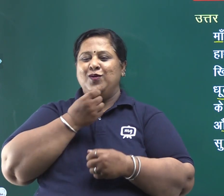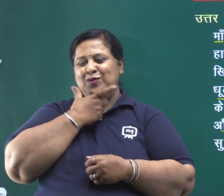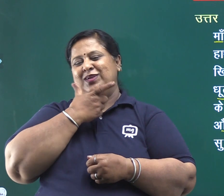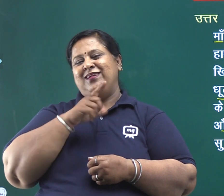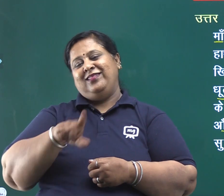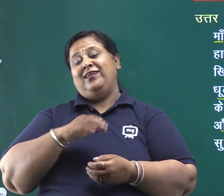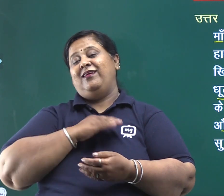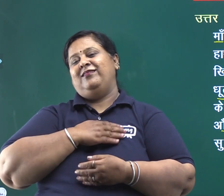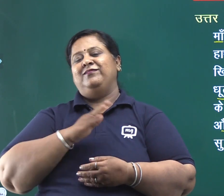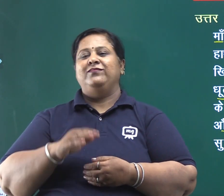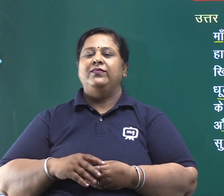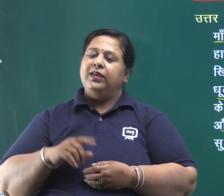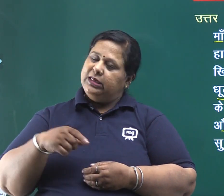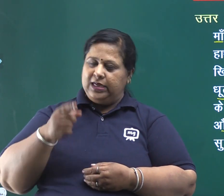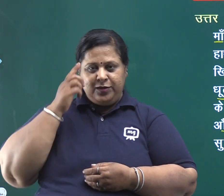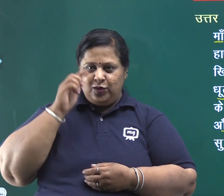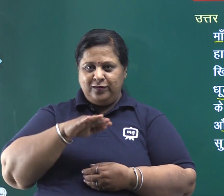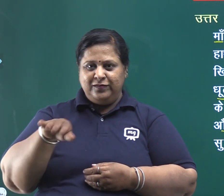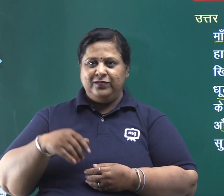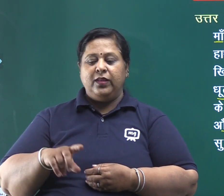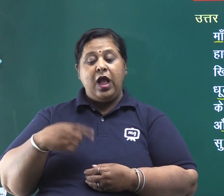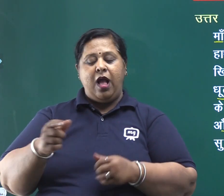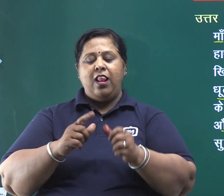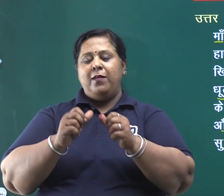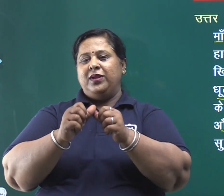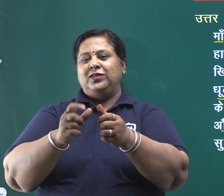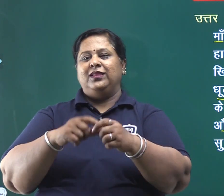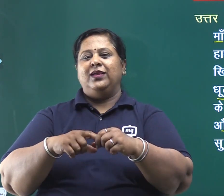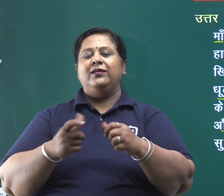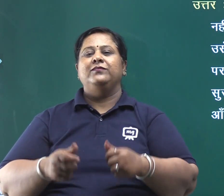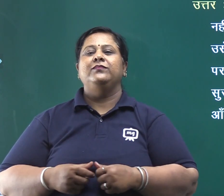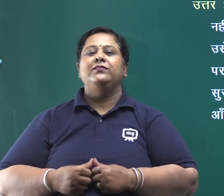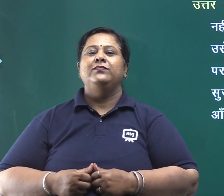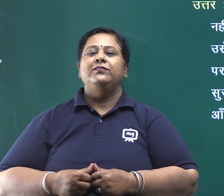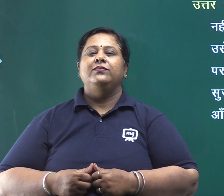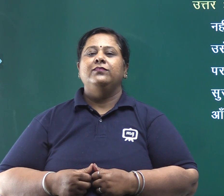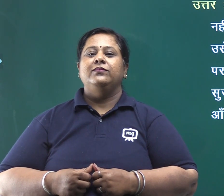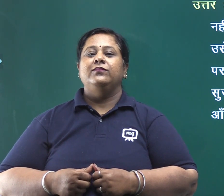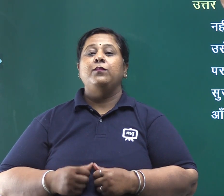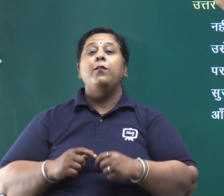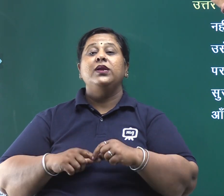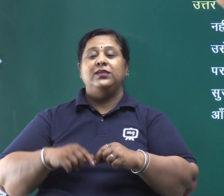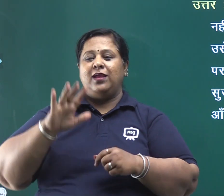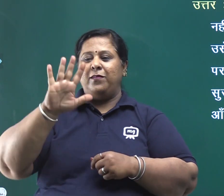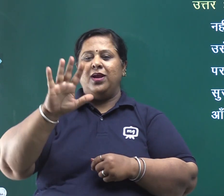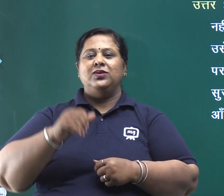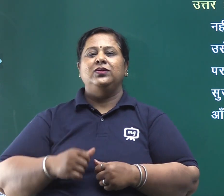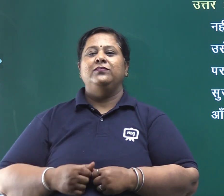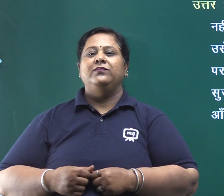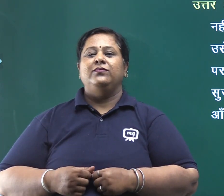रखती है। ठीक है बच्चों, आगे का प्रश्न देखते हैं। प्रश्न संख्या 5,